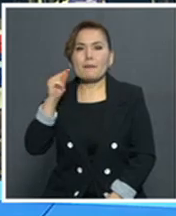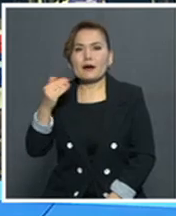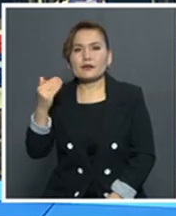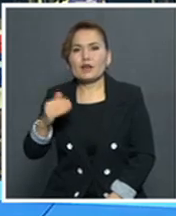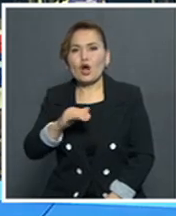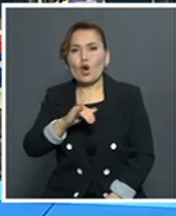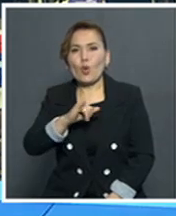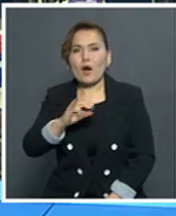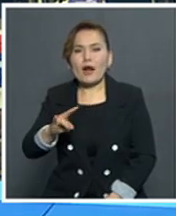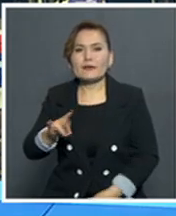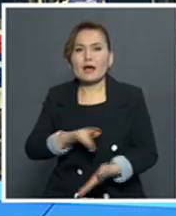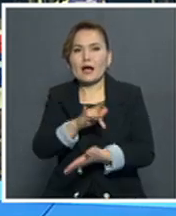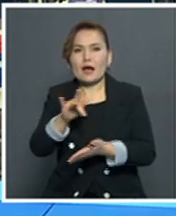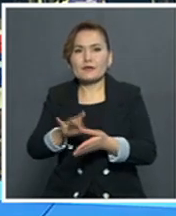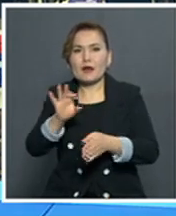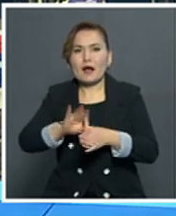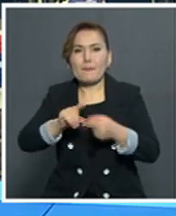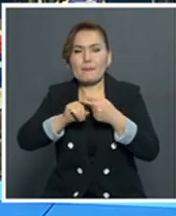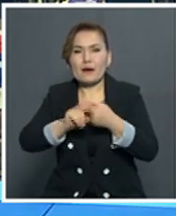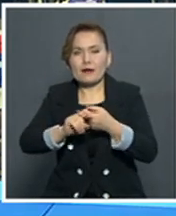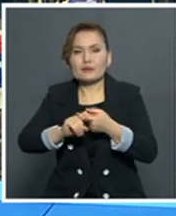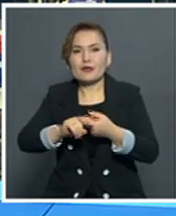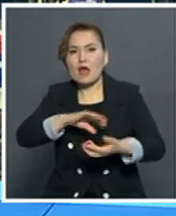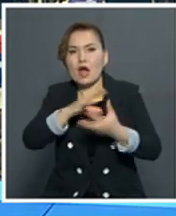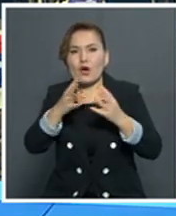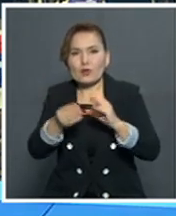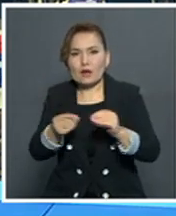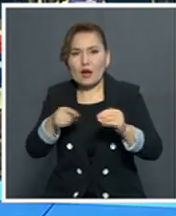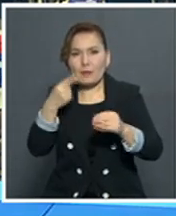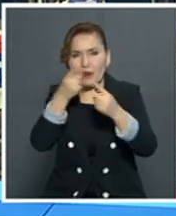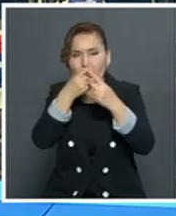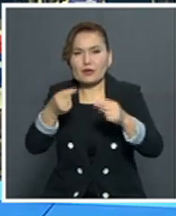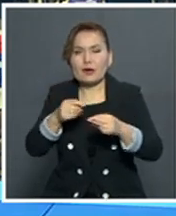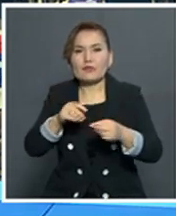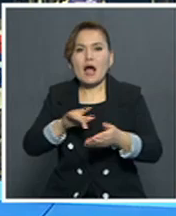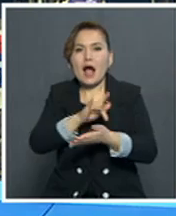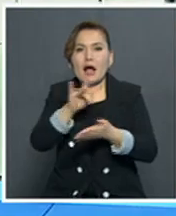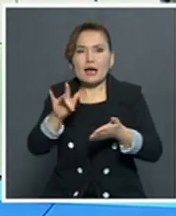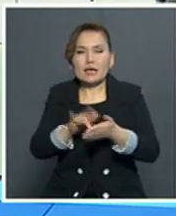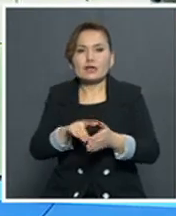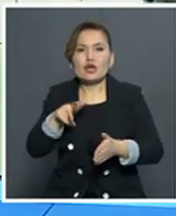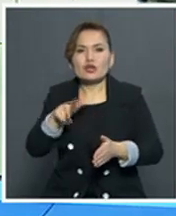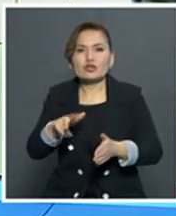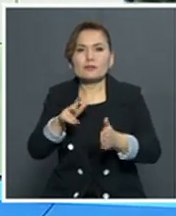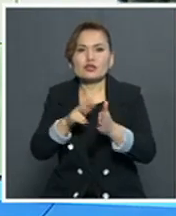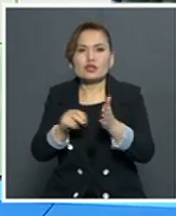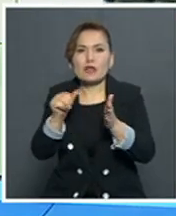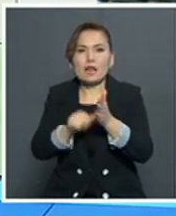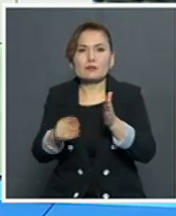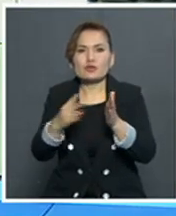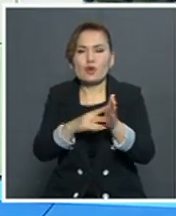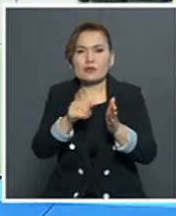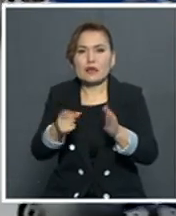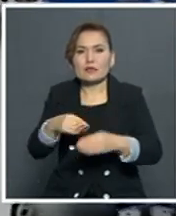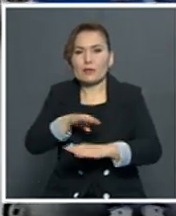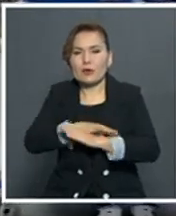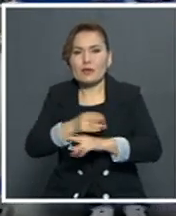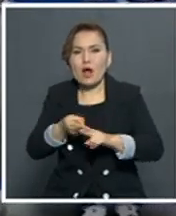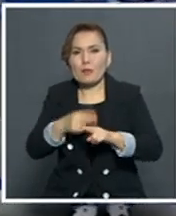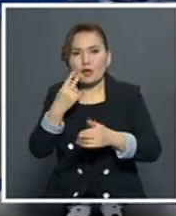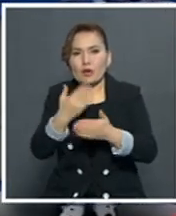Ухань қаласында коронавирусқа қатысты статистика өзгерді. Құжатқа сәйкес қалада 3869 адам көз жұмған. Бұл бұрынғы